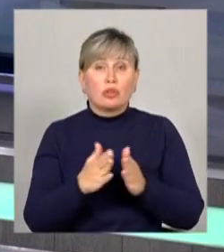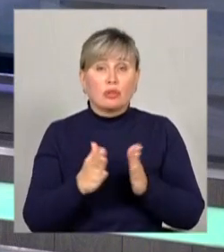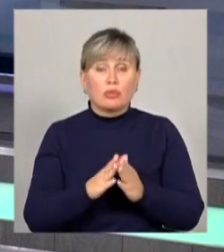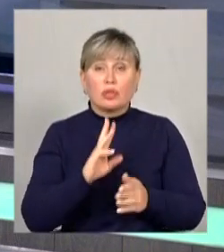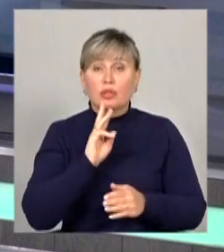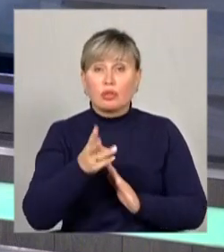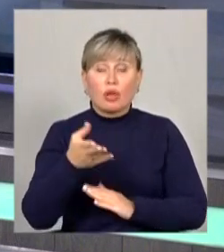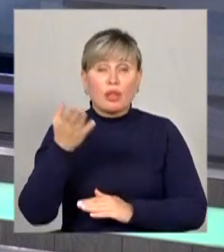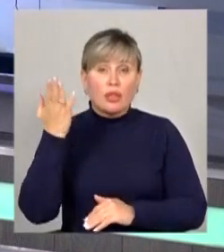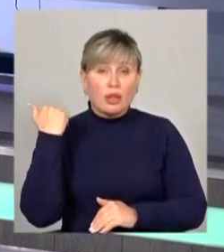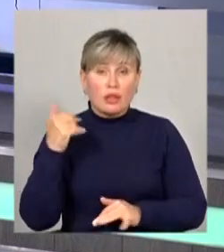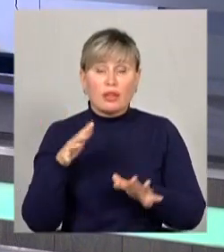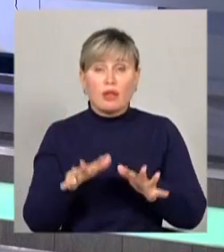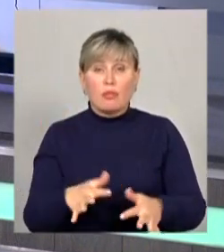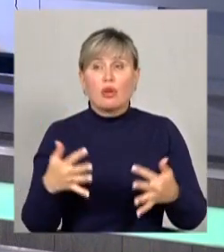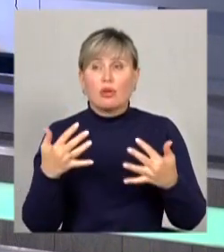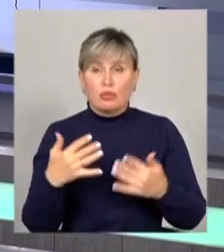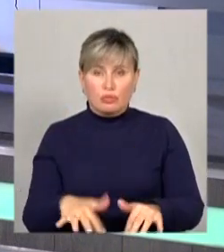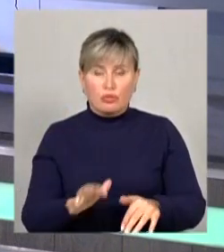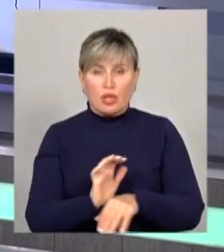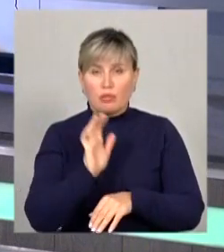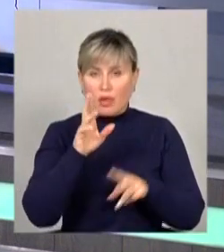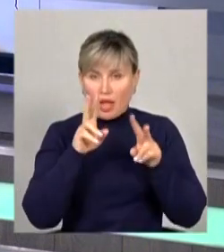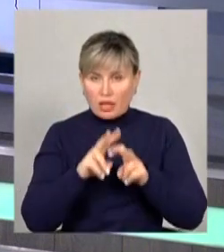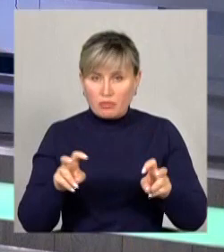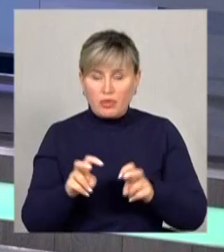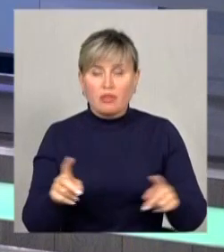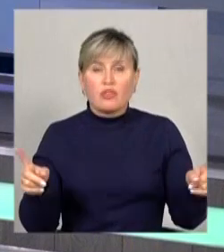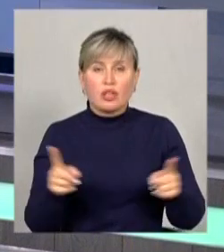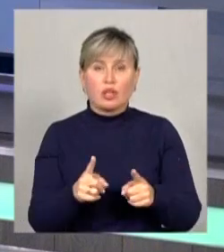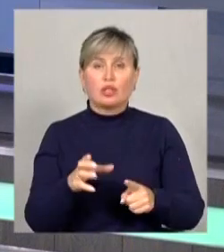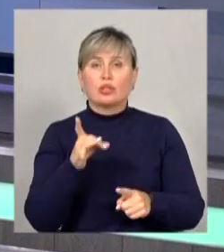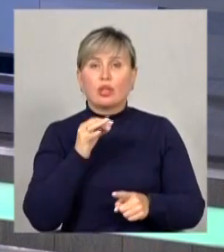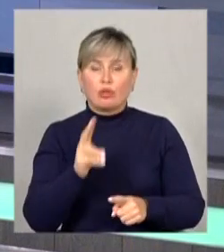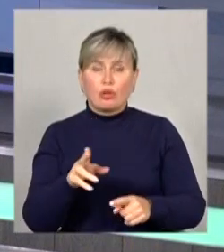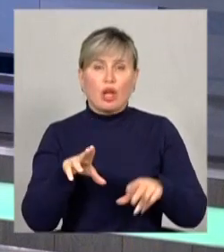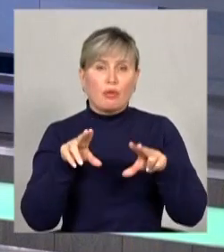3 года назад. На место уже отправили экспертов и в кратчайшие сроки обещают